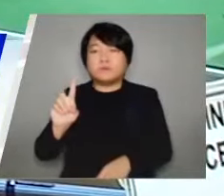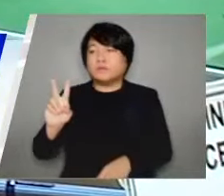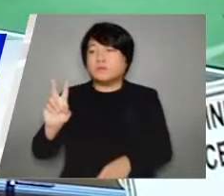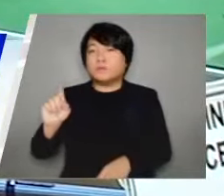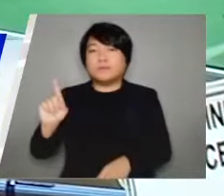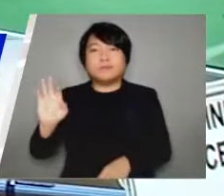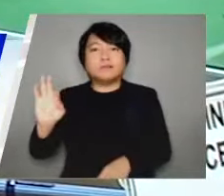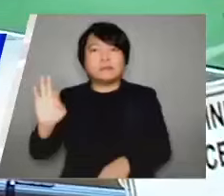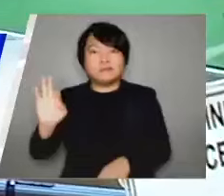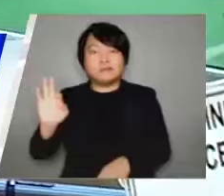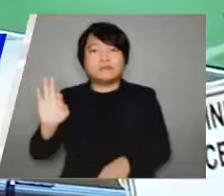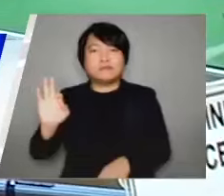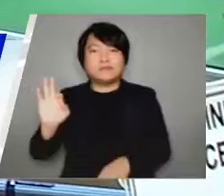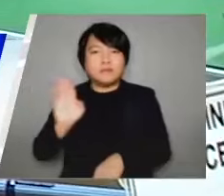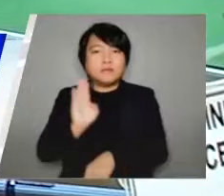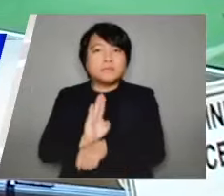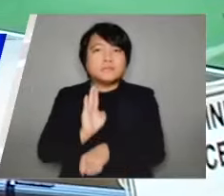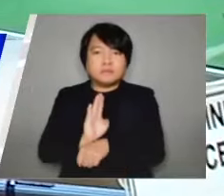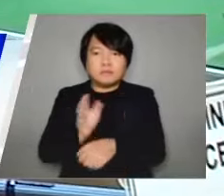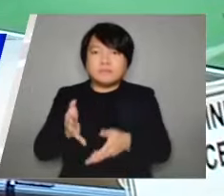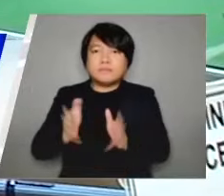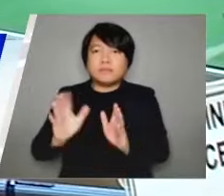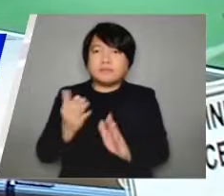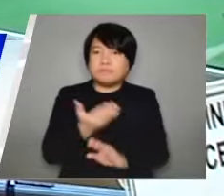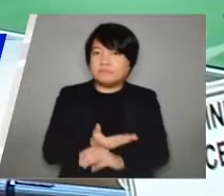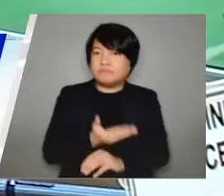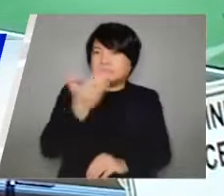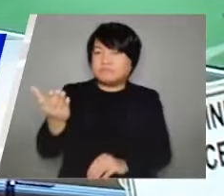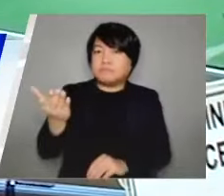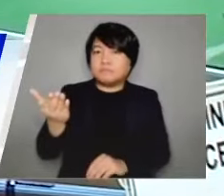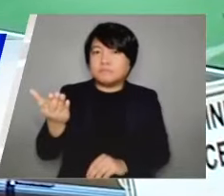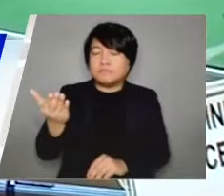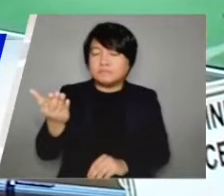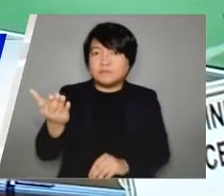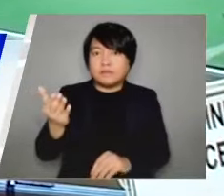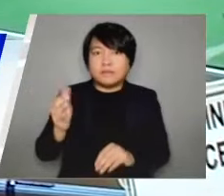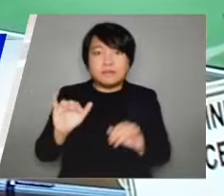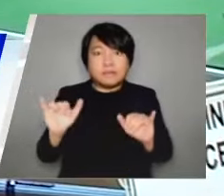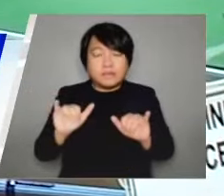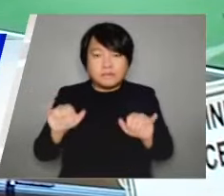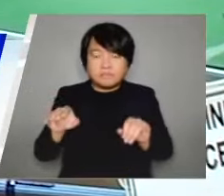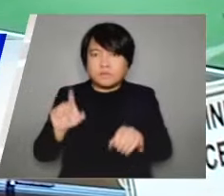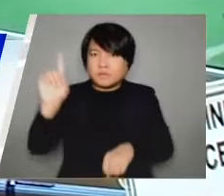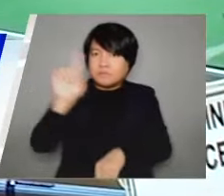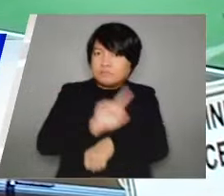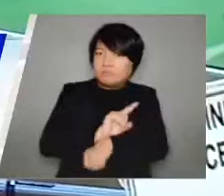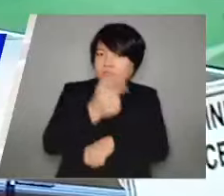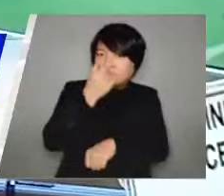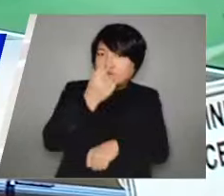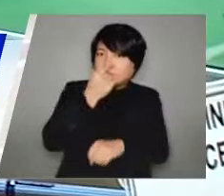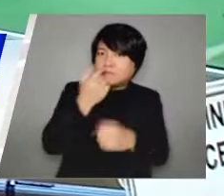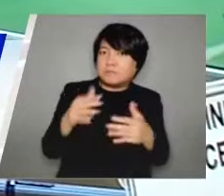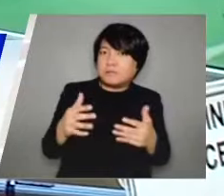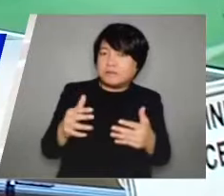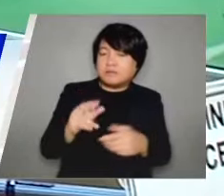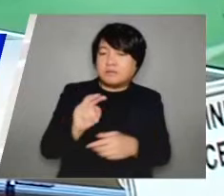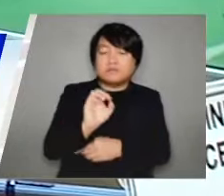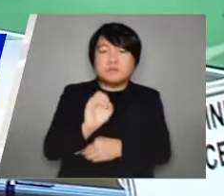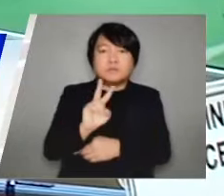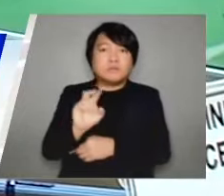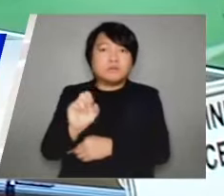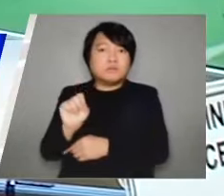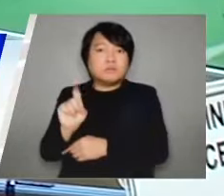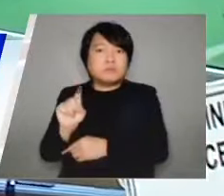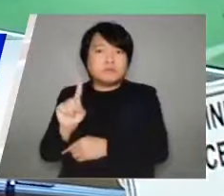business permit po. Business permit. That same day po, sir. On the same day? November 11 po. Ano yung mga documents